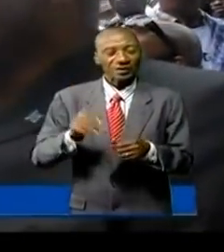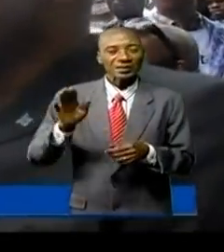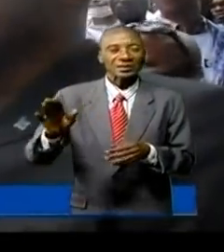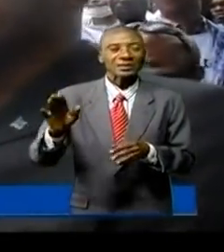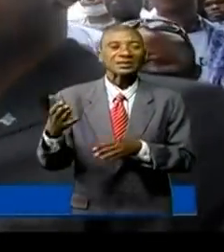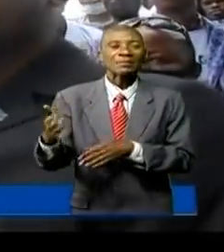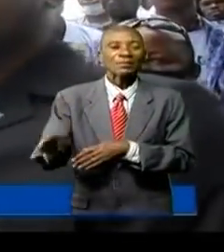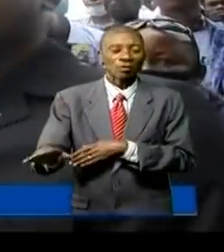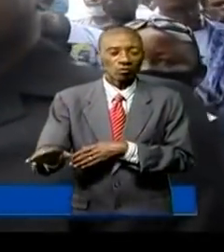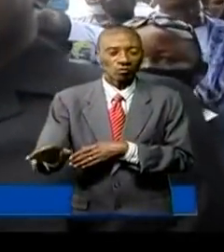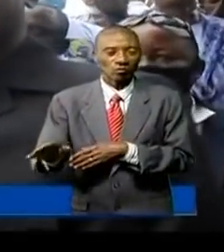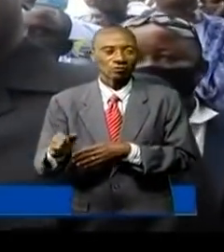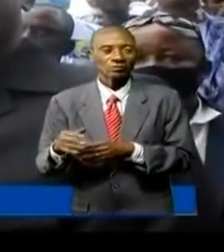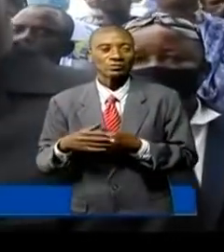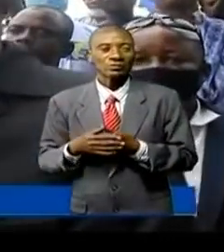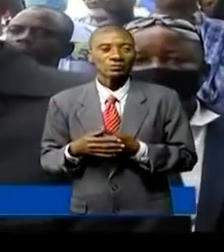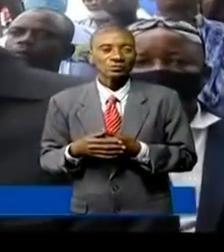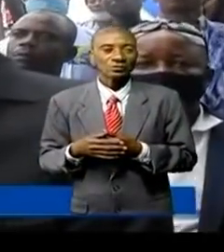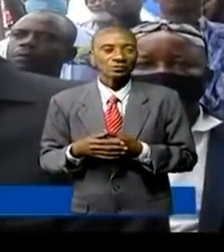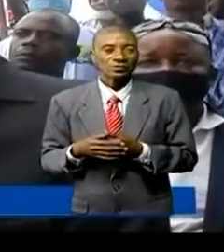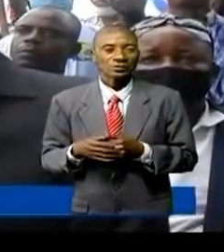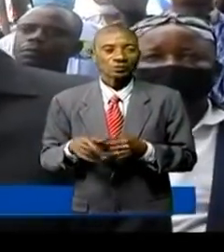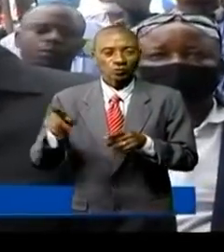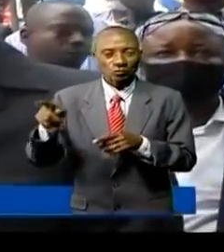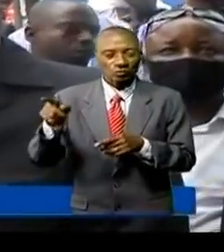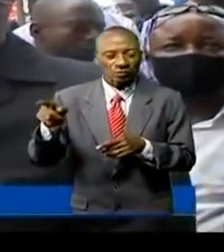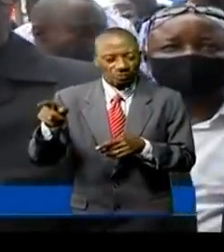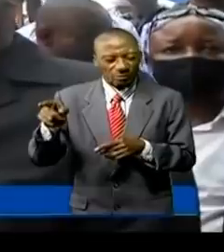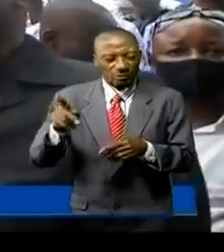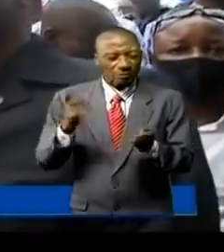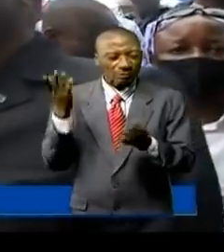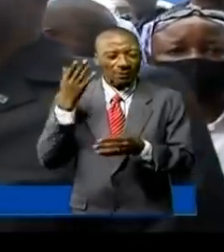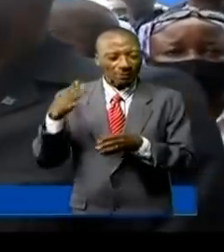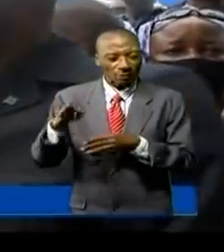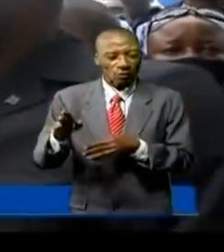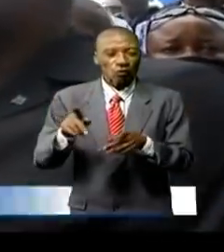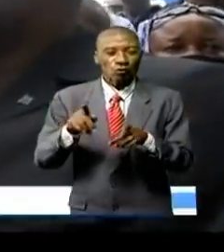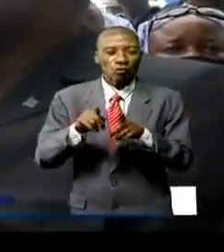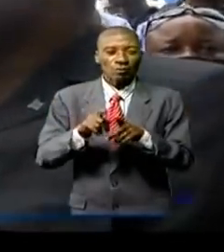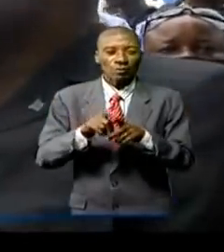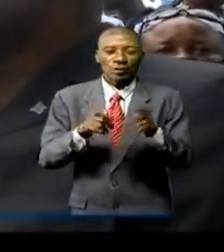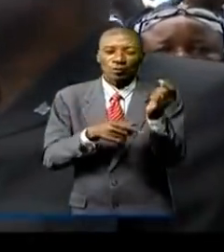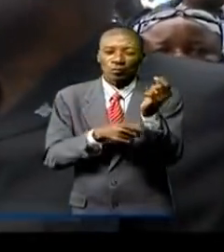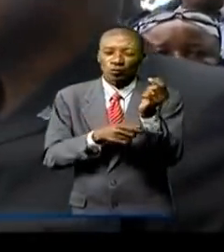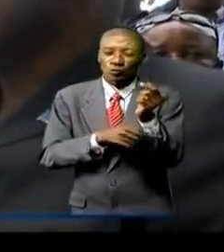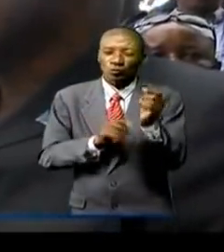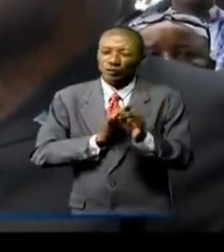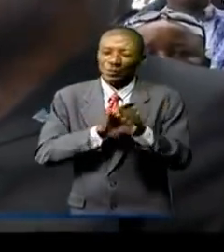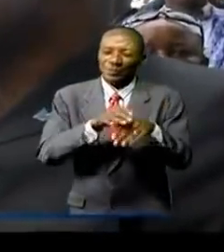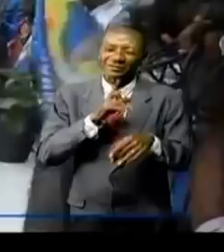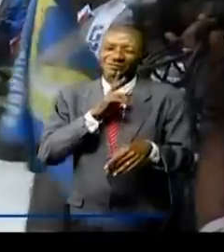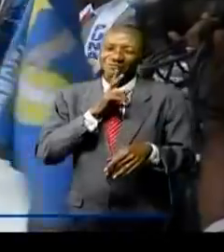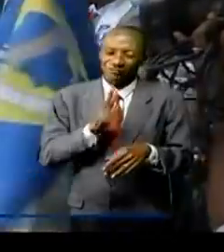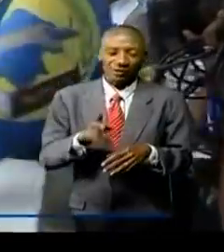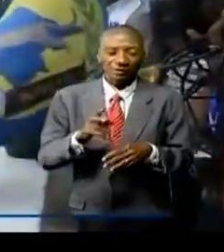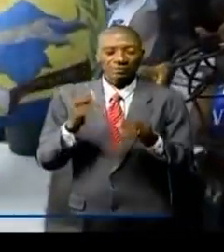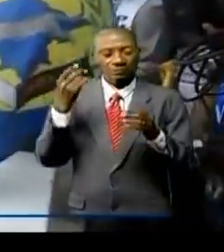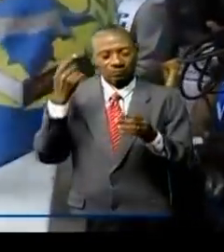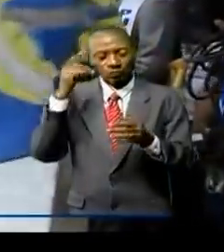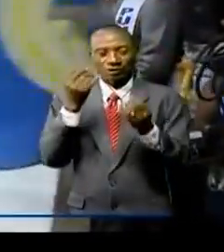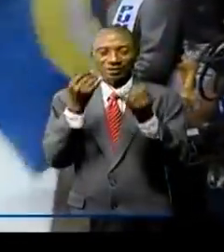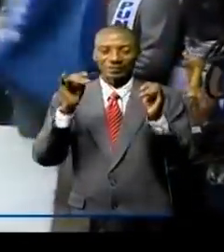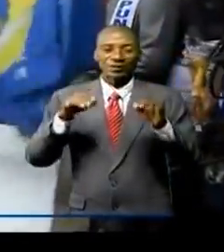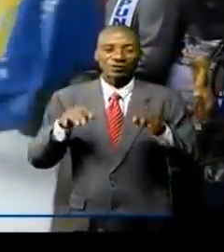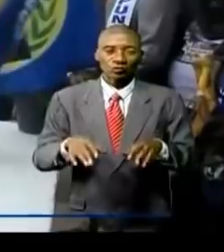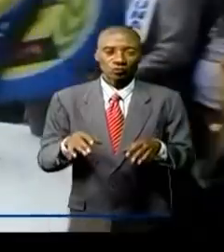icône, le pionnier de l'indépendance et celui qui a été à la table ronde